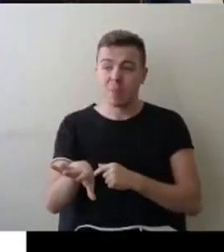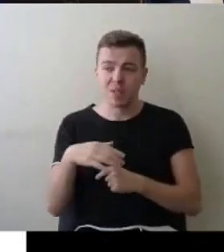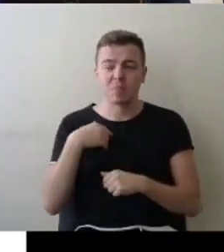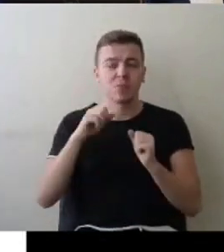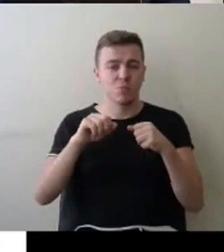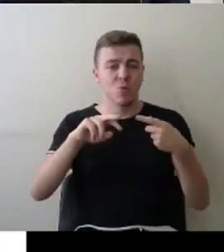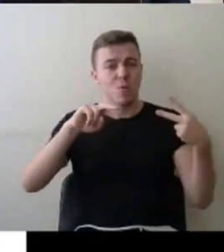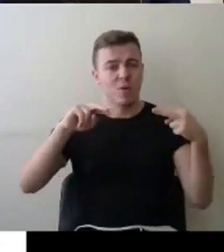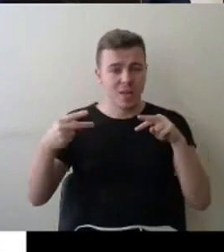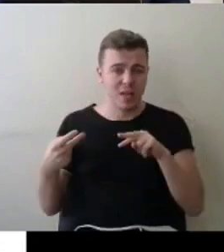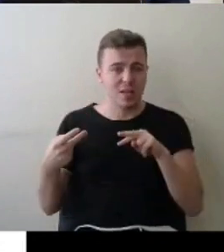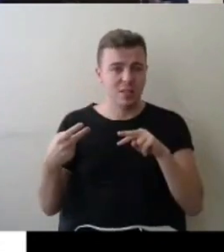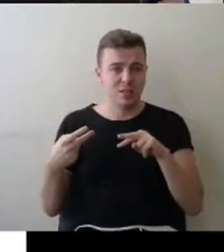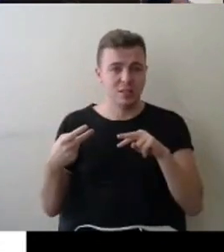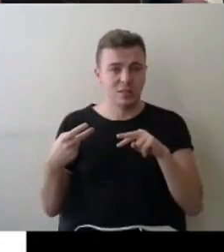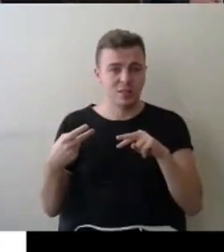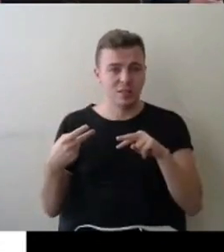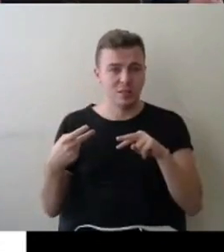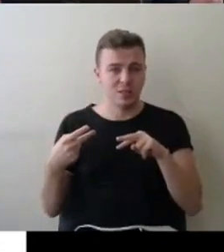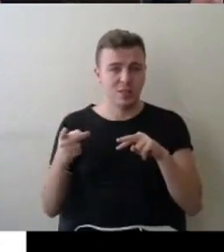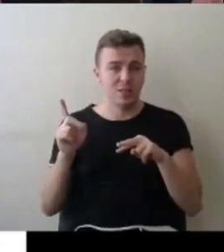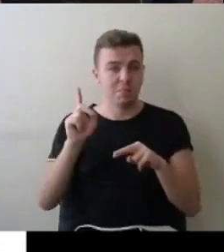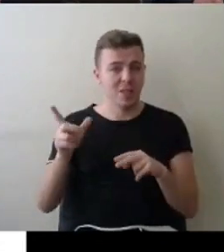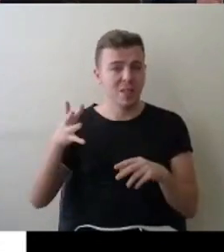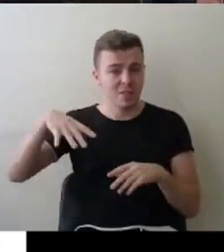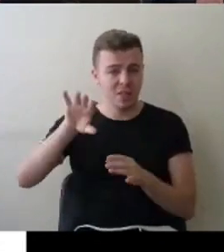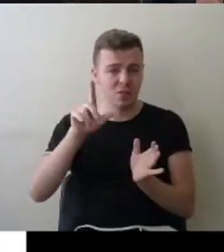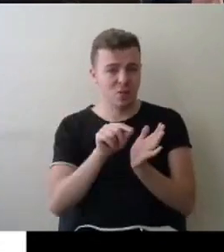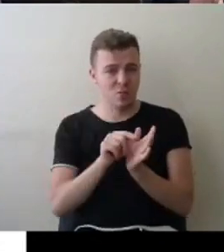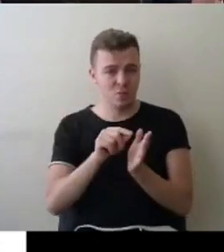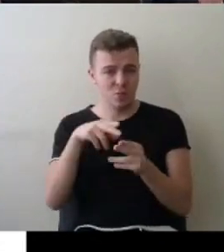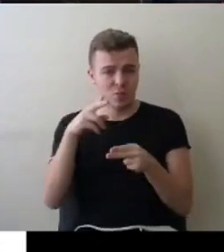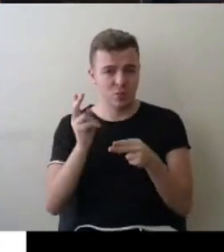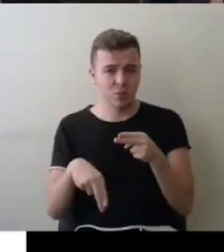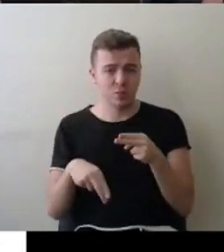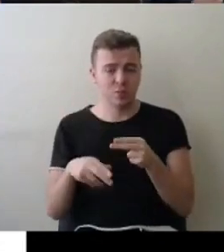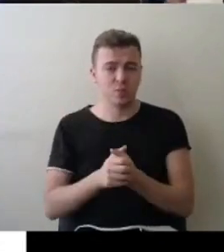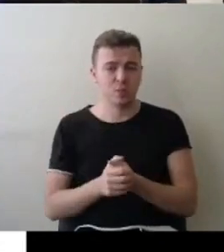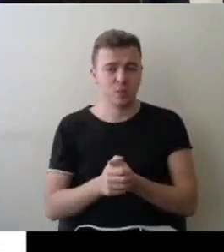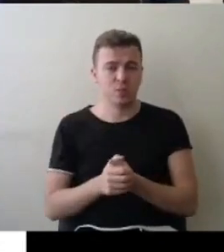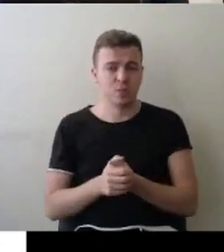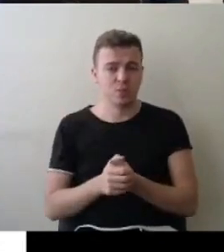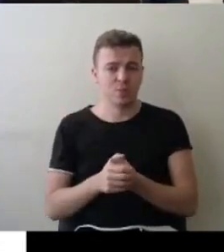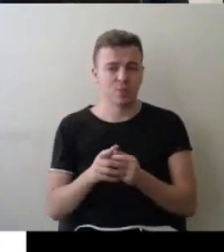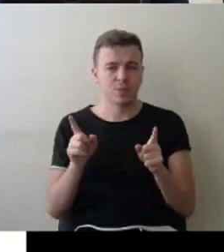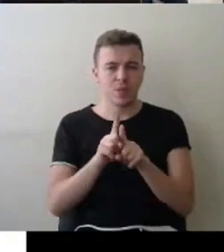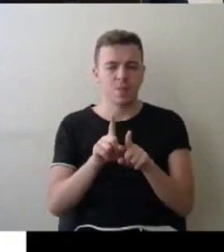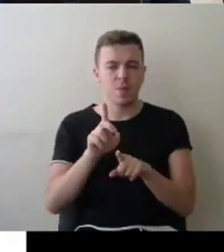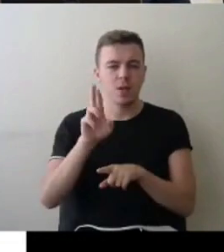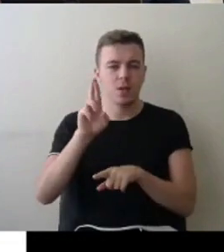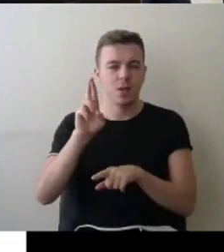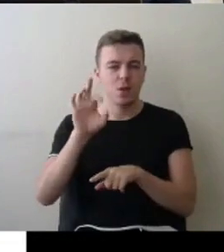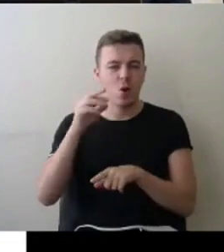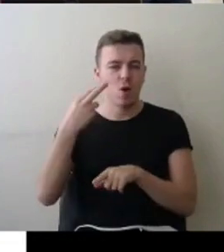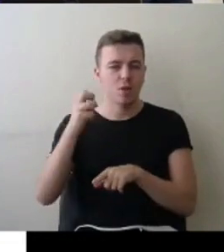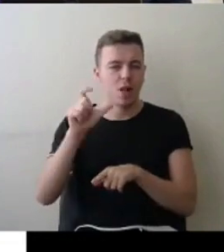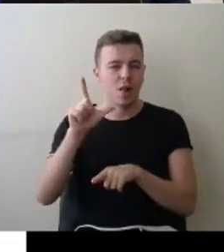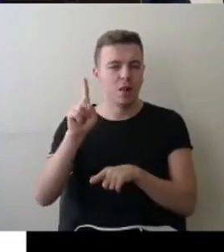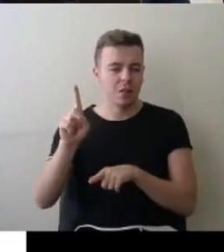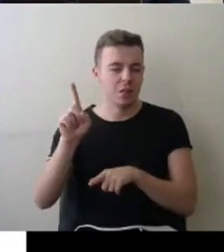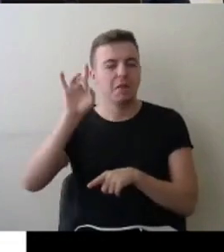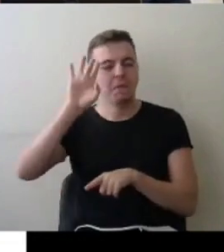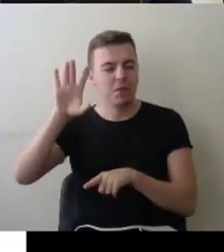keisti. Bet jinai, reiškia, kaip Ronaldas Dvorkinas, čia Vygantas kalbėjo, reiškia, taking